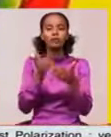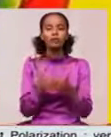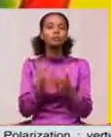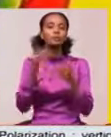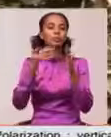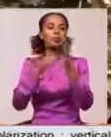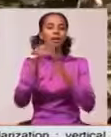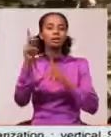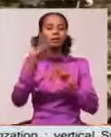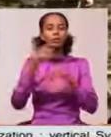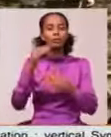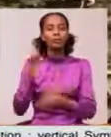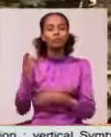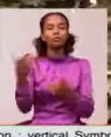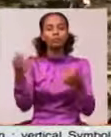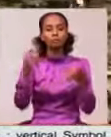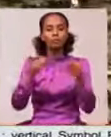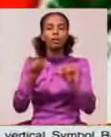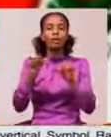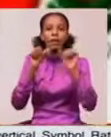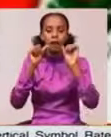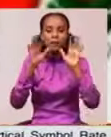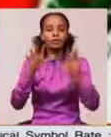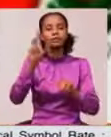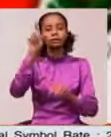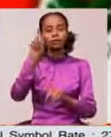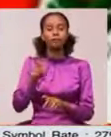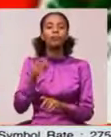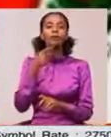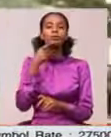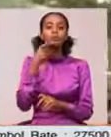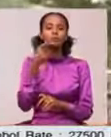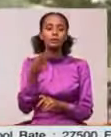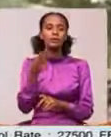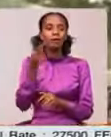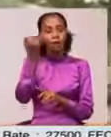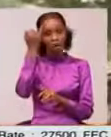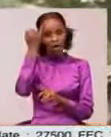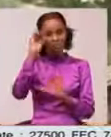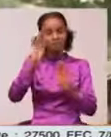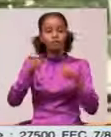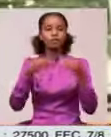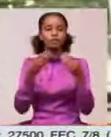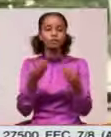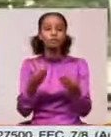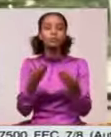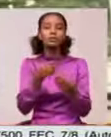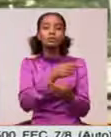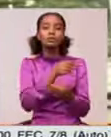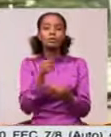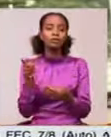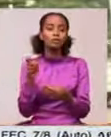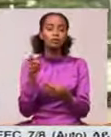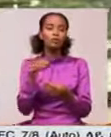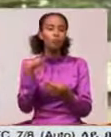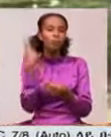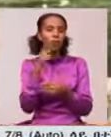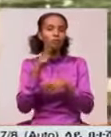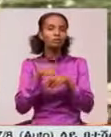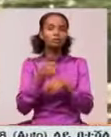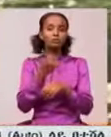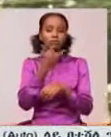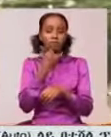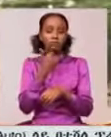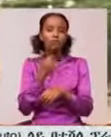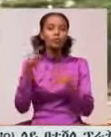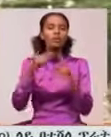የመቀሌ ህዝብም የበኩሉን አስተዋጽኦ ሊያበረክት ይገባልም ብለዋል አስተያየት ሰጪዎቹ። እነዚህ ሁልጊዜ ያጠፉትን ጥፋት